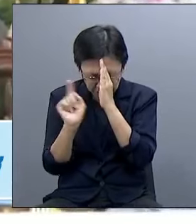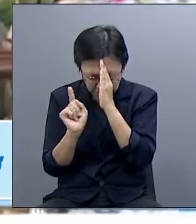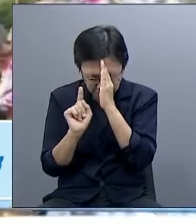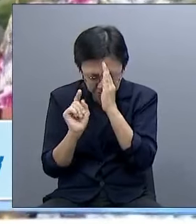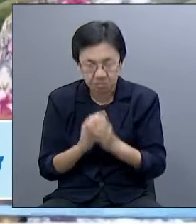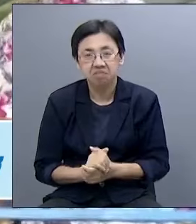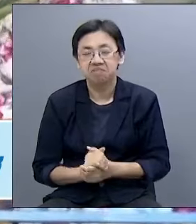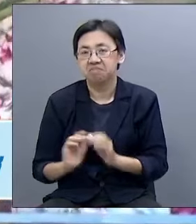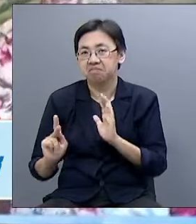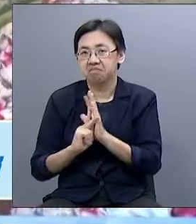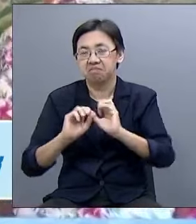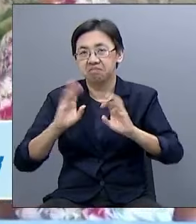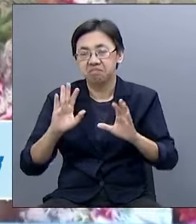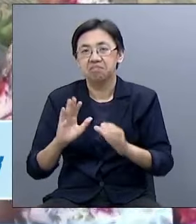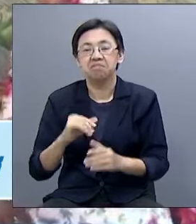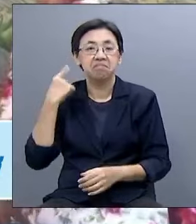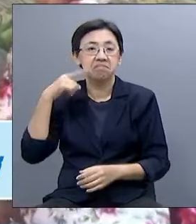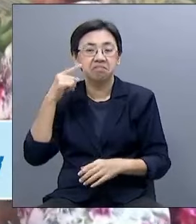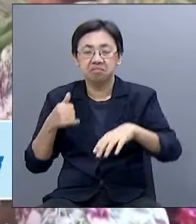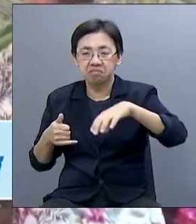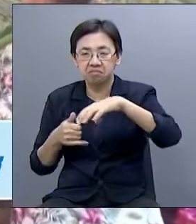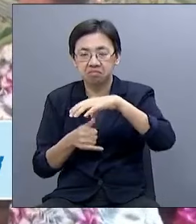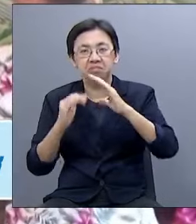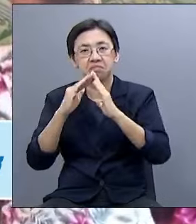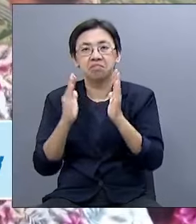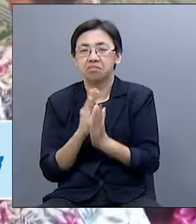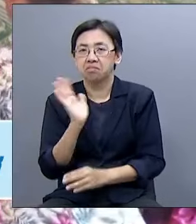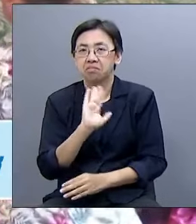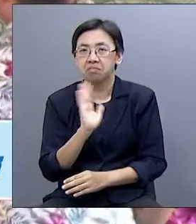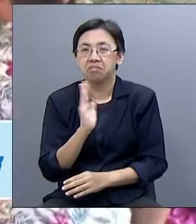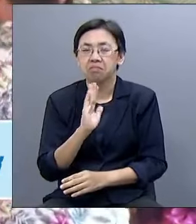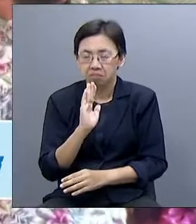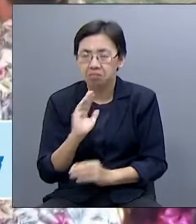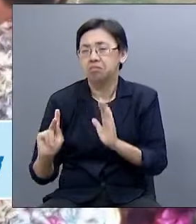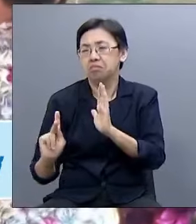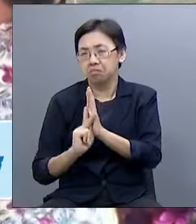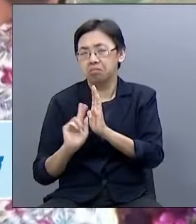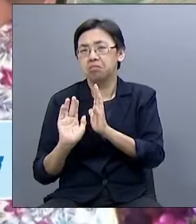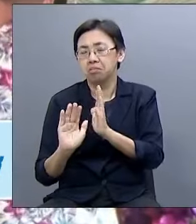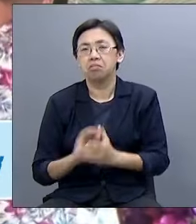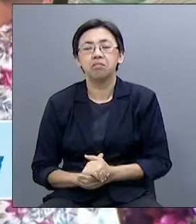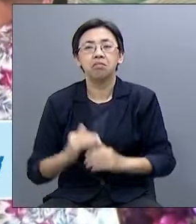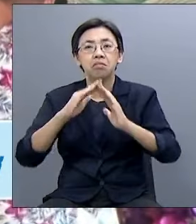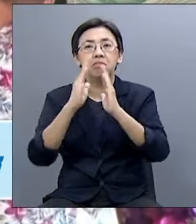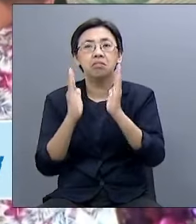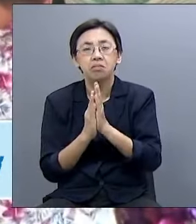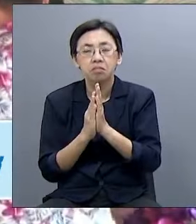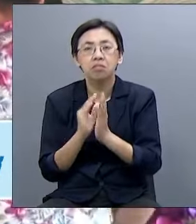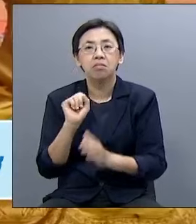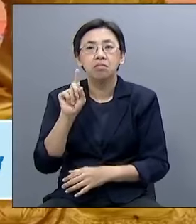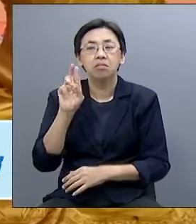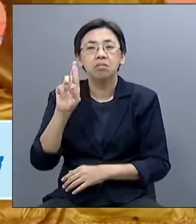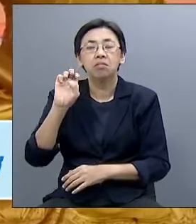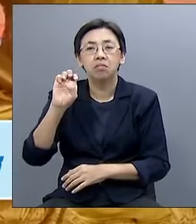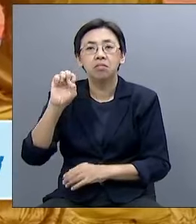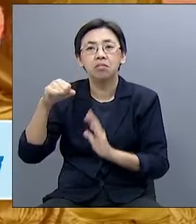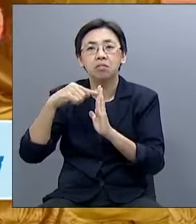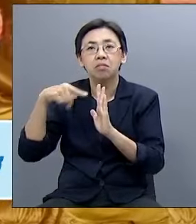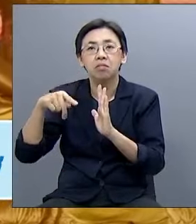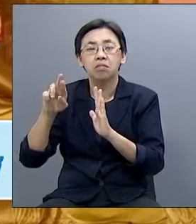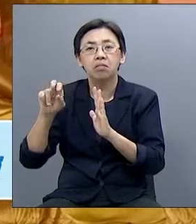ยว่าห้ามสุภาพสตรีขึ้นพระอุโบสถโดยเด็ดขาดเอาอย่างที่วัดศรีสุพรรณนะคะอุ อุโบสถเงินที่